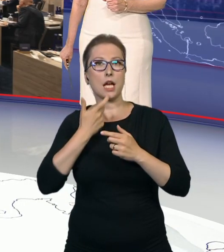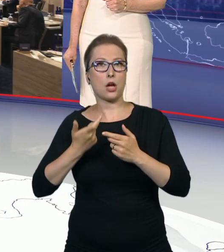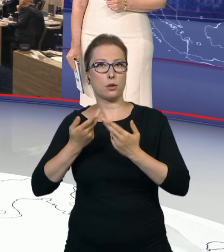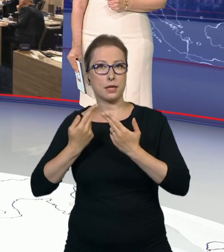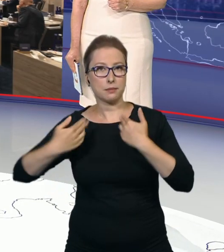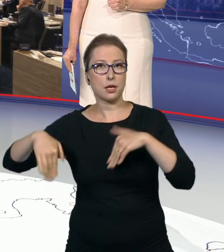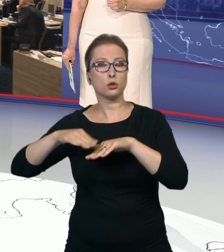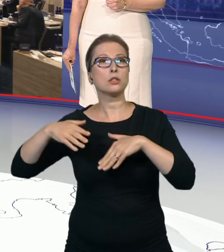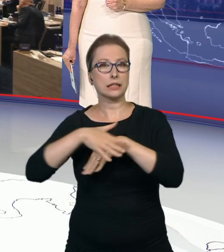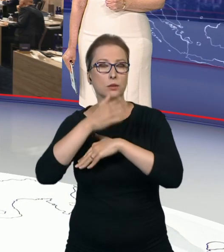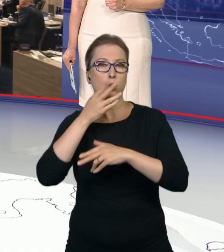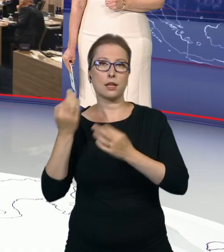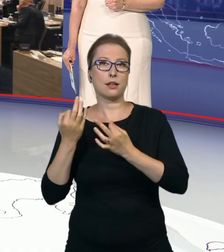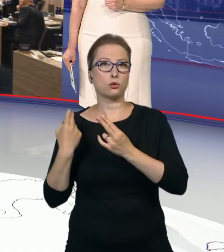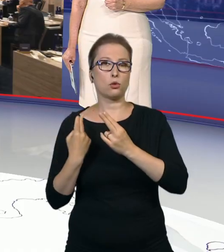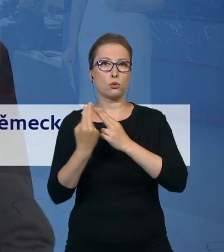Moskva na to podle něj odpoví.